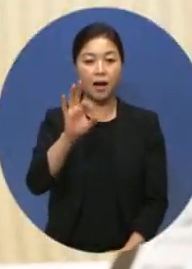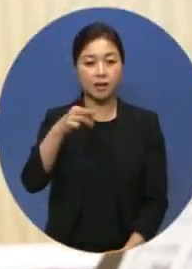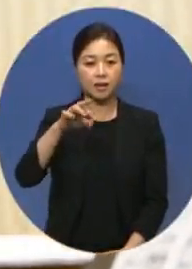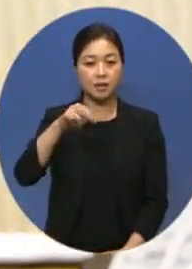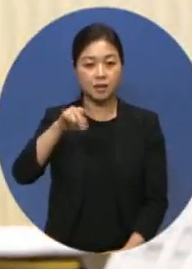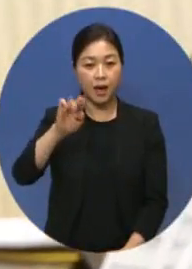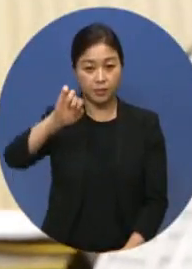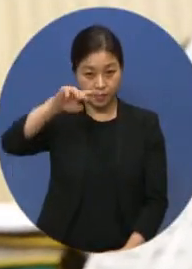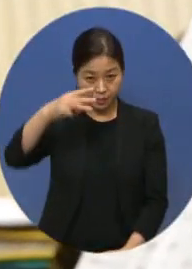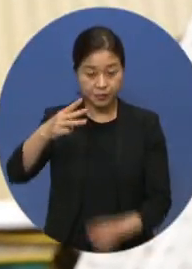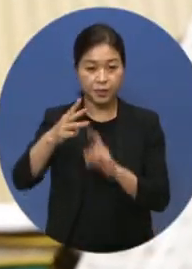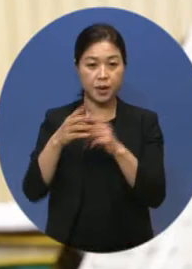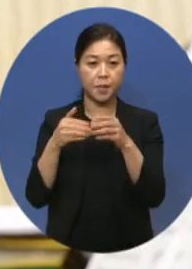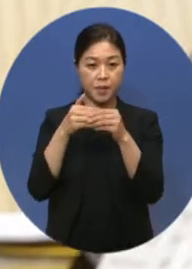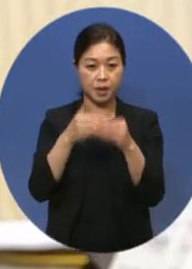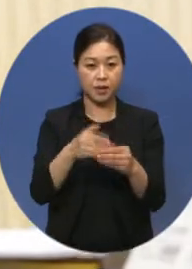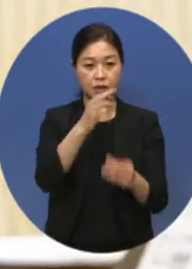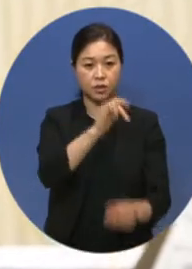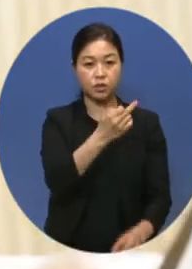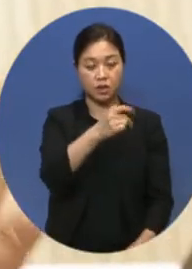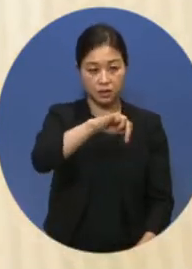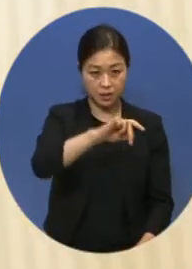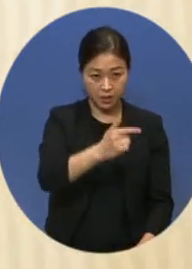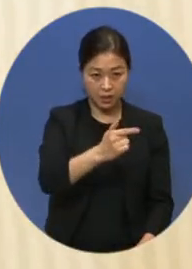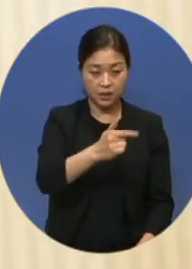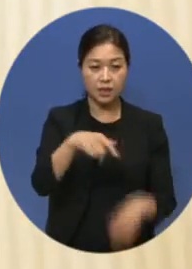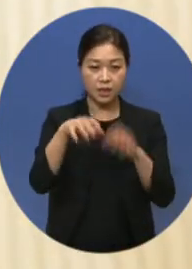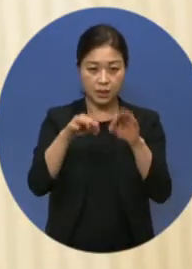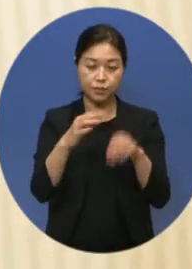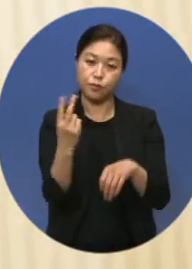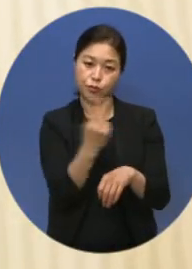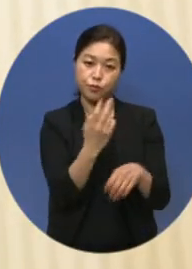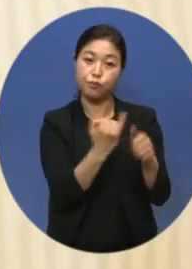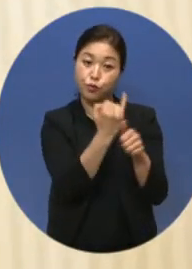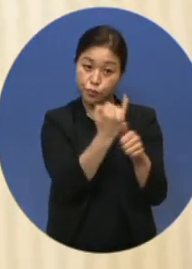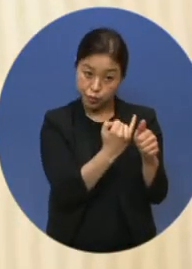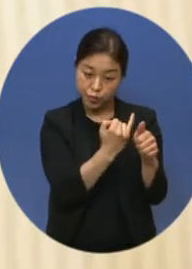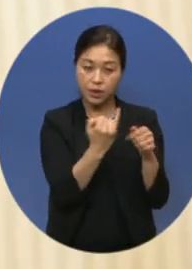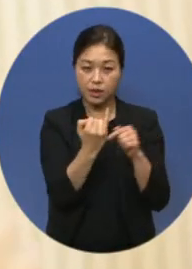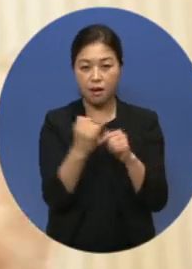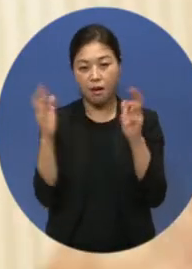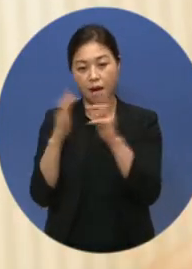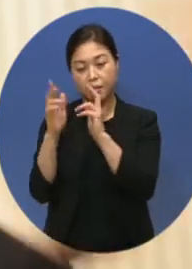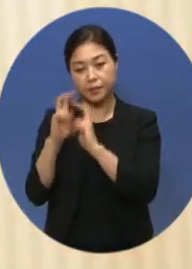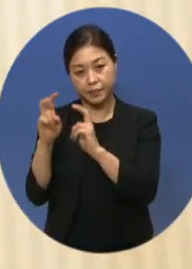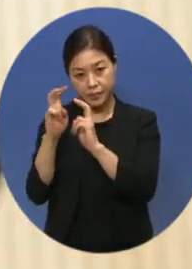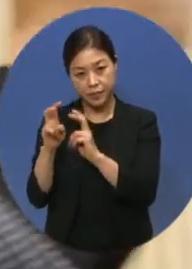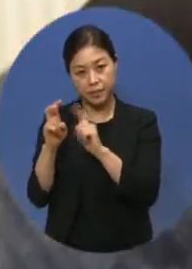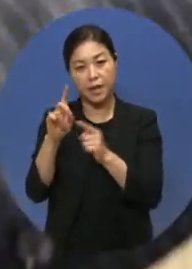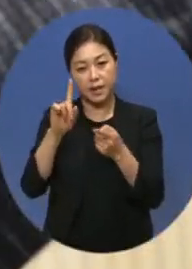윤혁진, 김은정 부부에게 미라클 앙상블에 대한 자세한 이야기를 들어봤습니다.